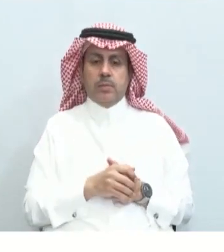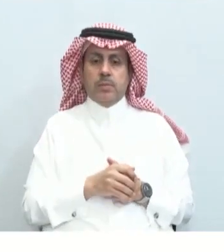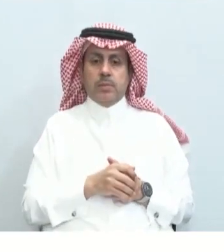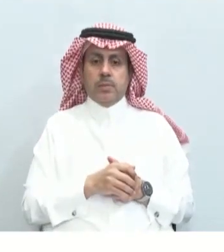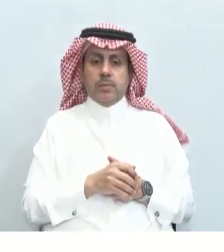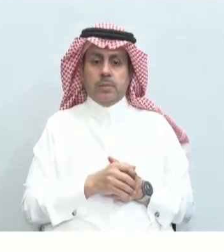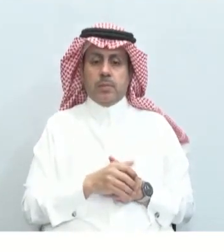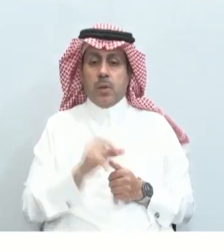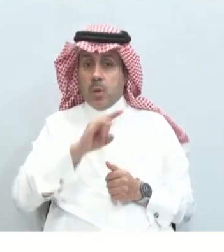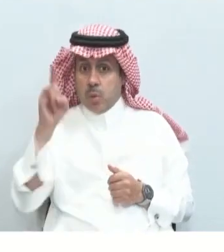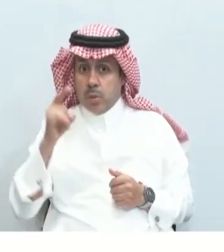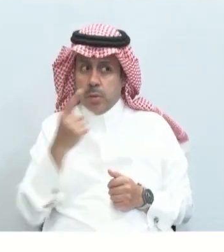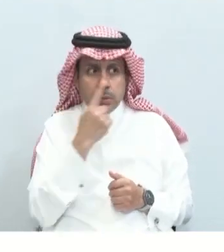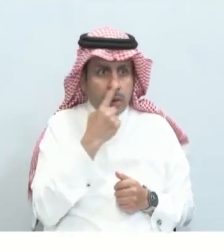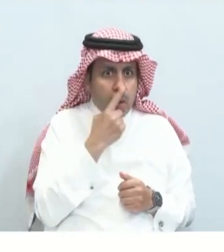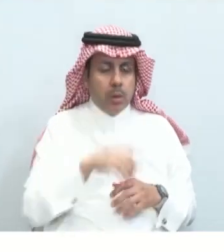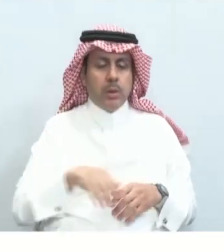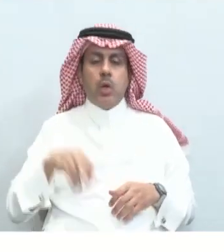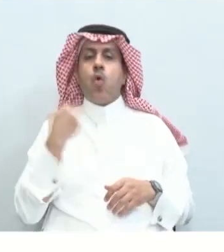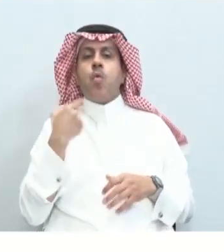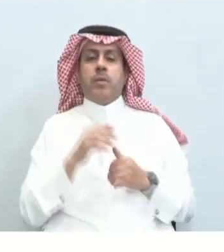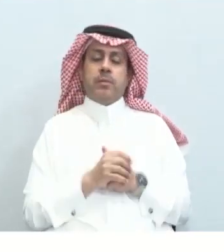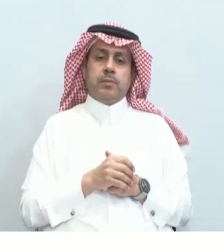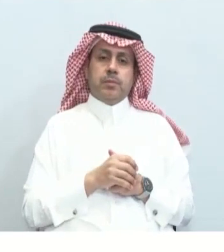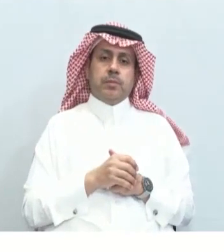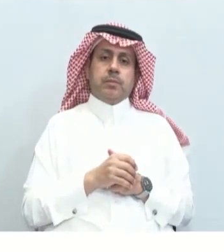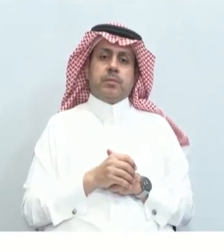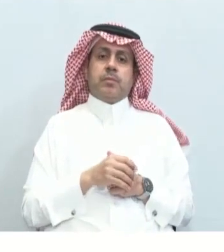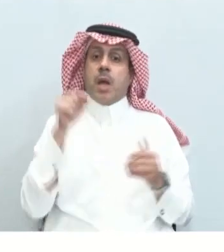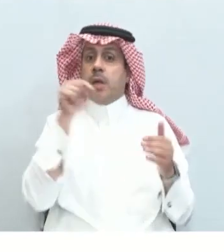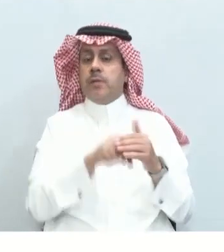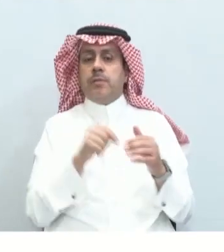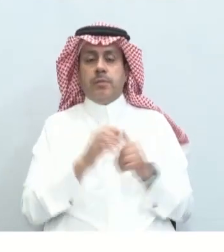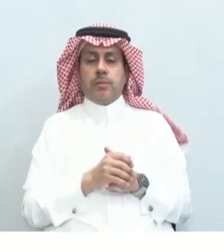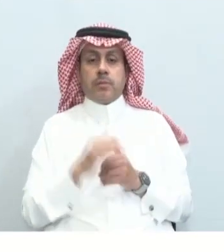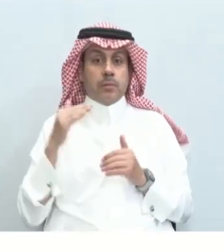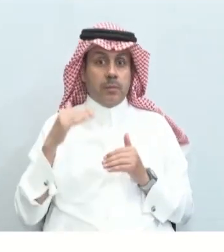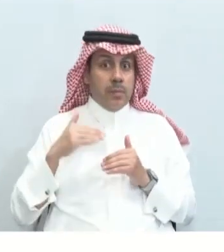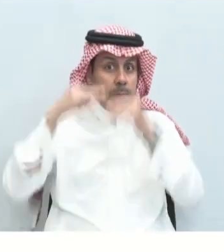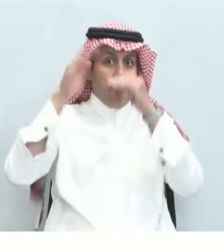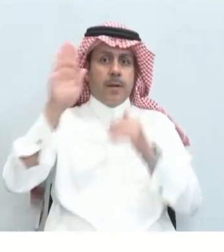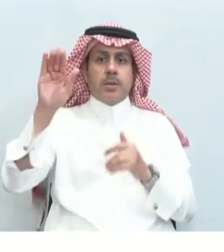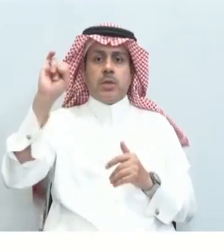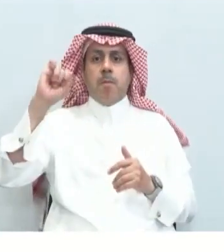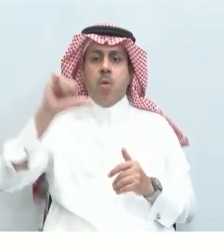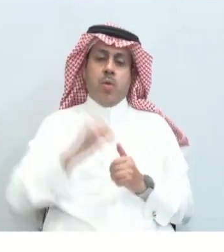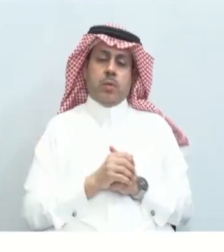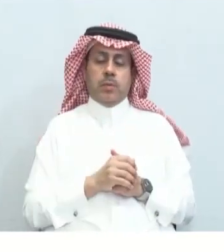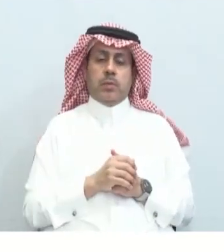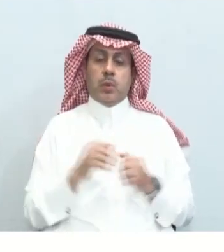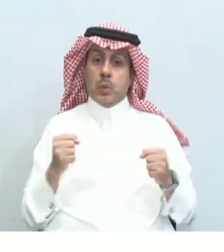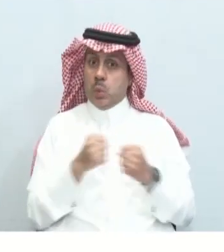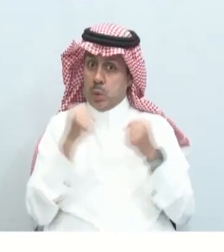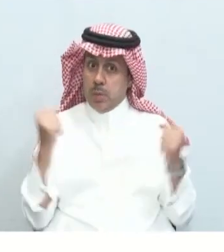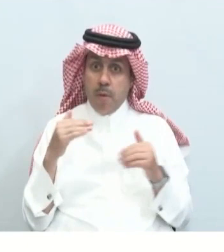ودون تدخل السلطه العامه الهدف من هذه القواعد الاخلاقيه هي السموم بالانسان والسعي